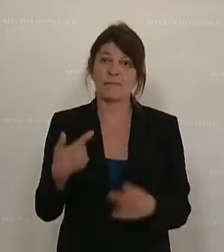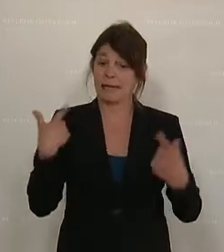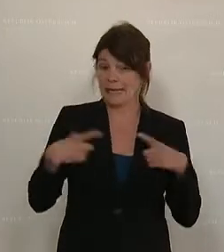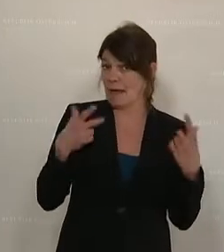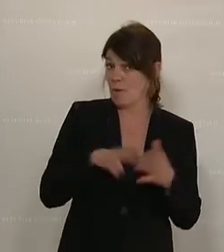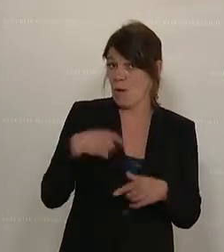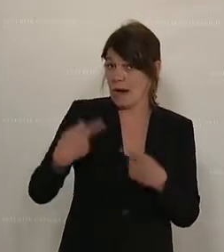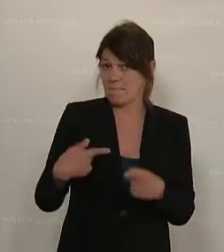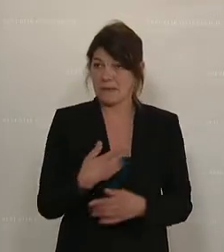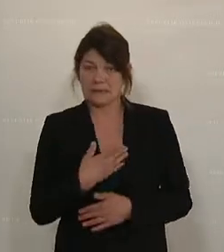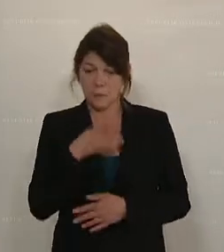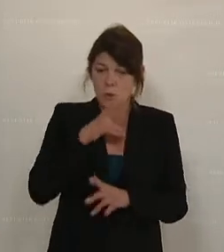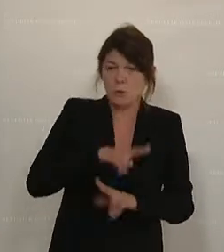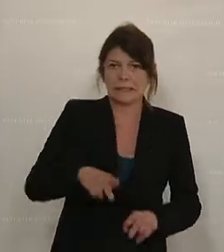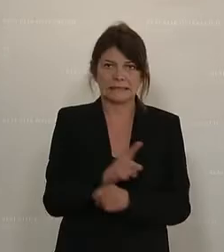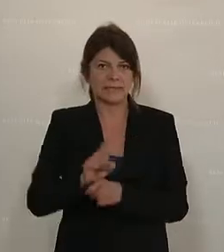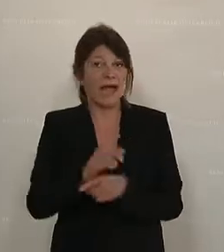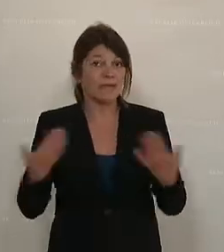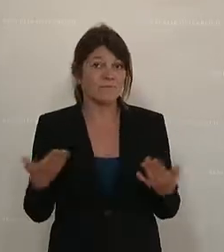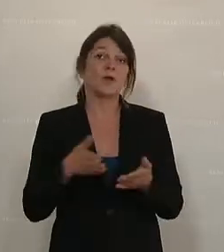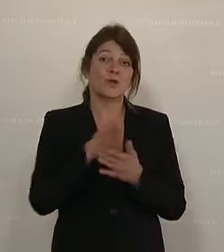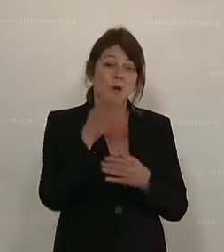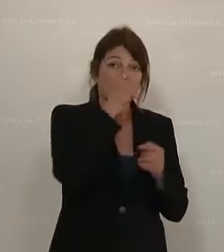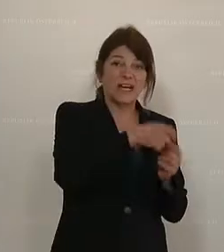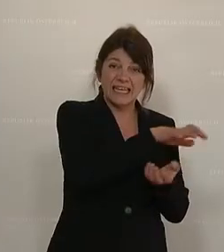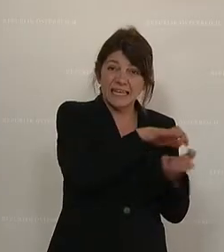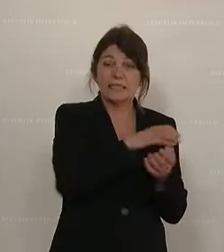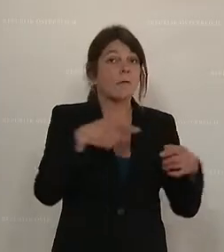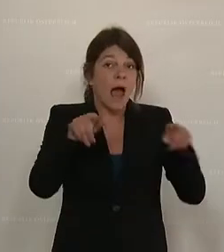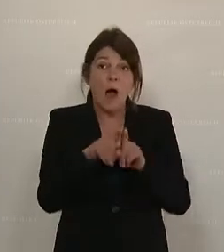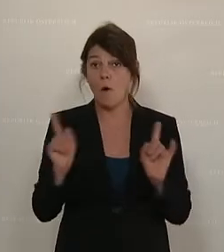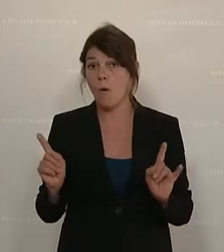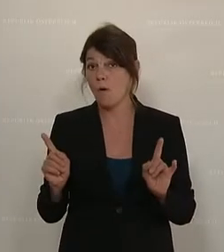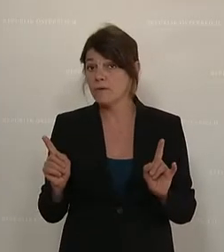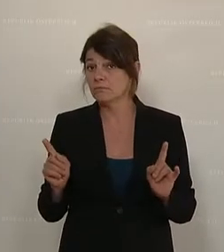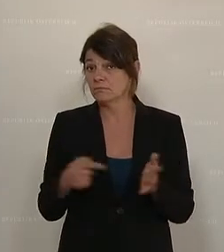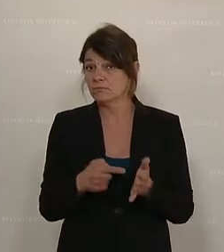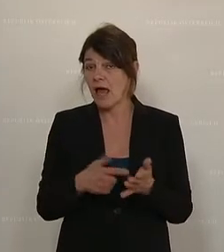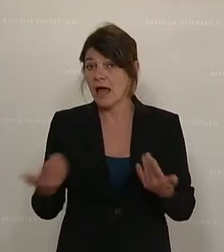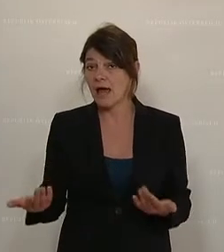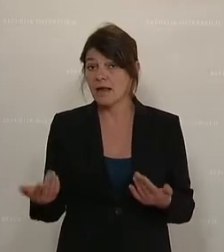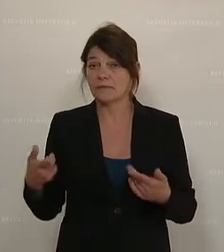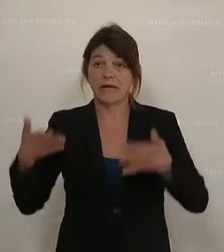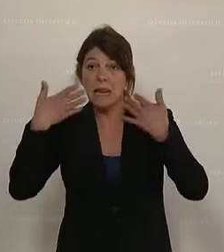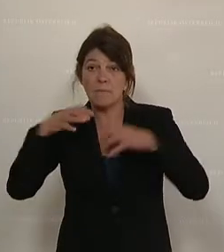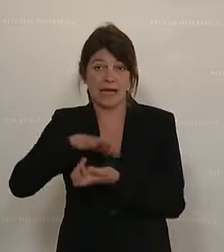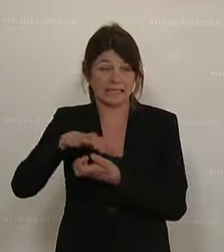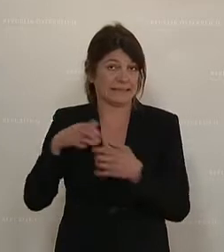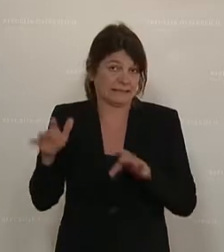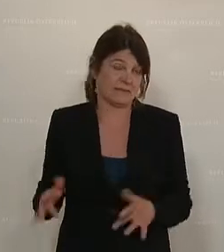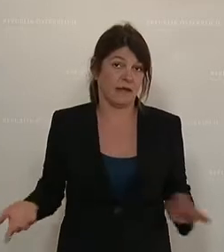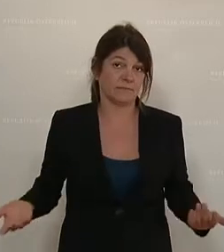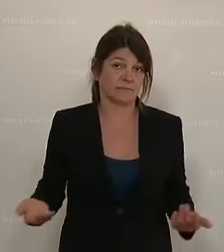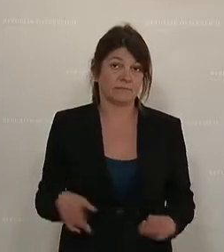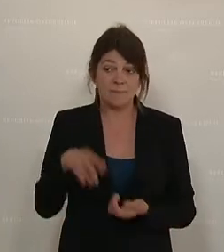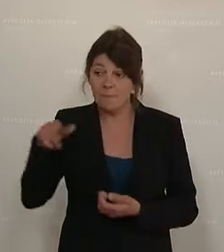noch in unruhigen Zeiten aufgrund von der Ukraine-Krise, aber auch aufgrund von der Klimakrise, die